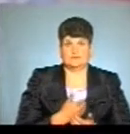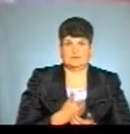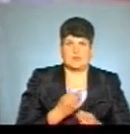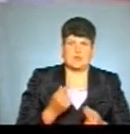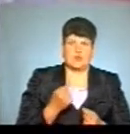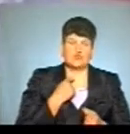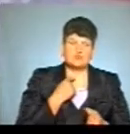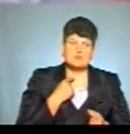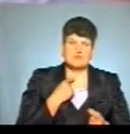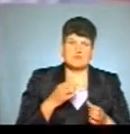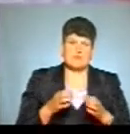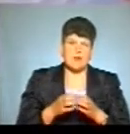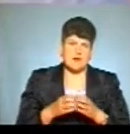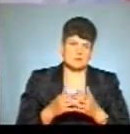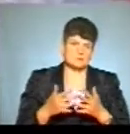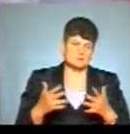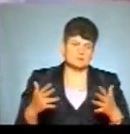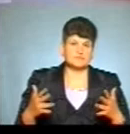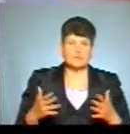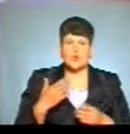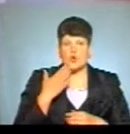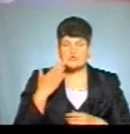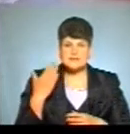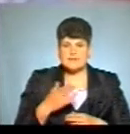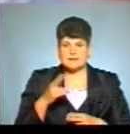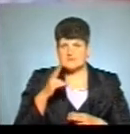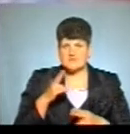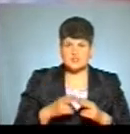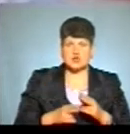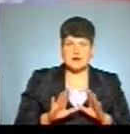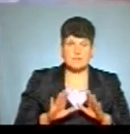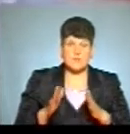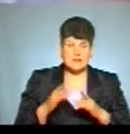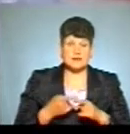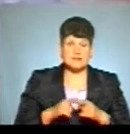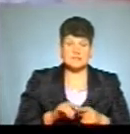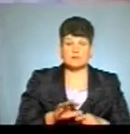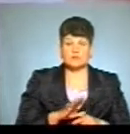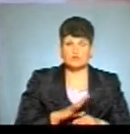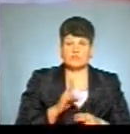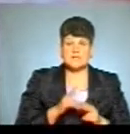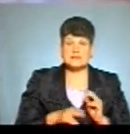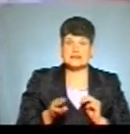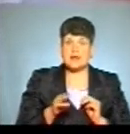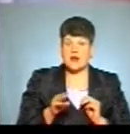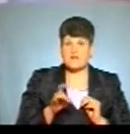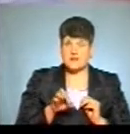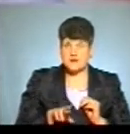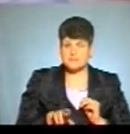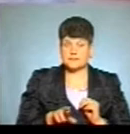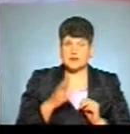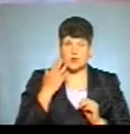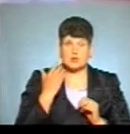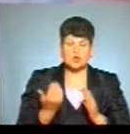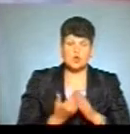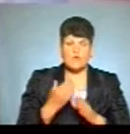голосів в парламенті і так далі. Останній завершальний момент це був наприкінці травня, коли вже